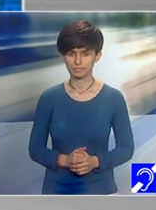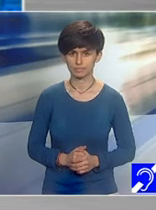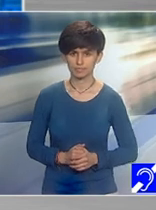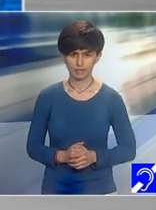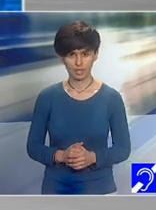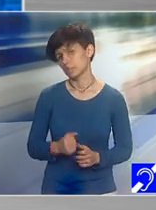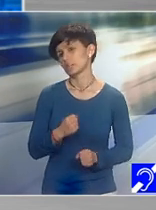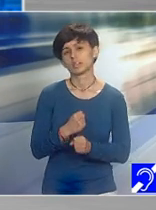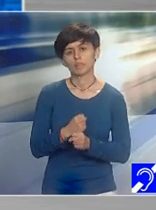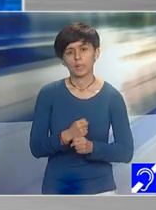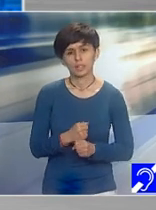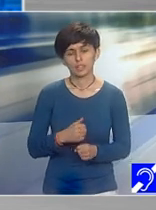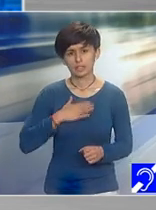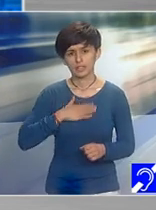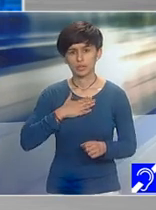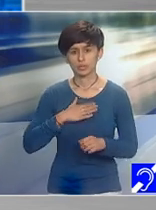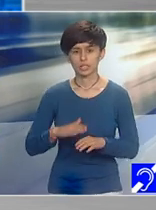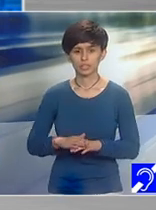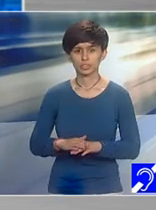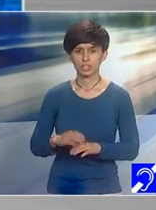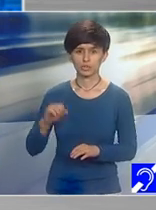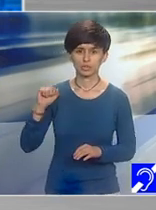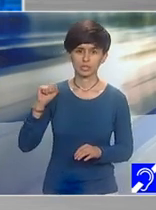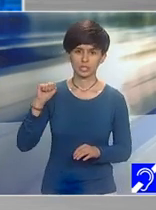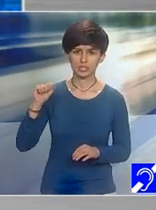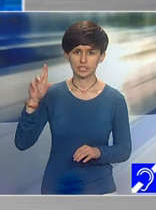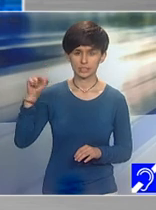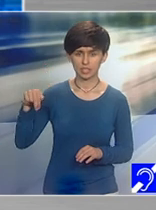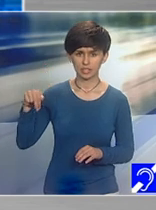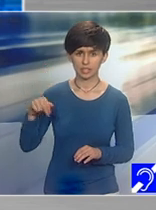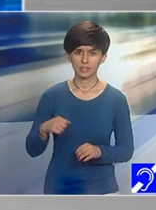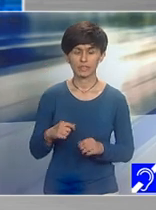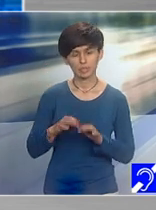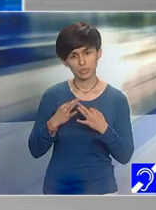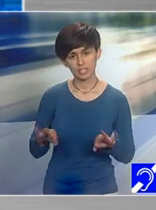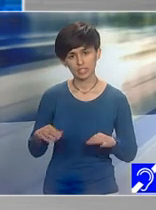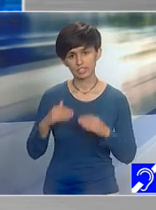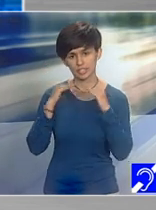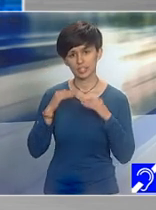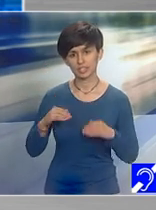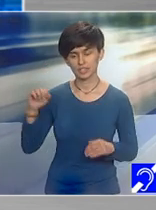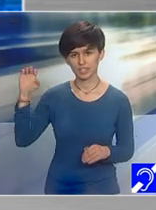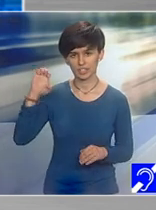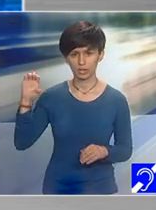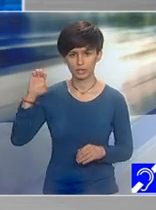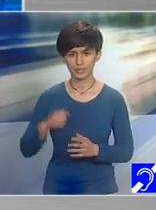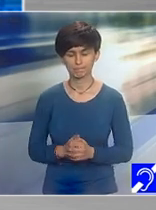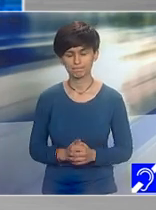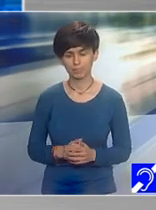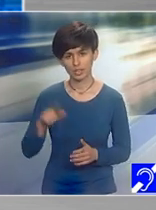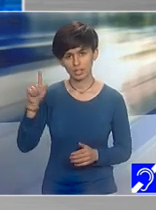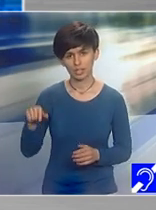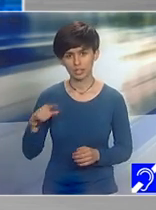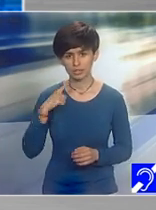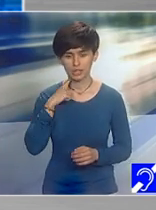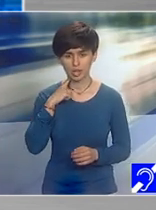mare și întreaga bază din Strandul San va fi modernizat la nivel european. De asemenea, în august vom urmări să finalizăm